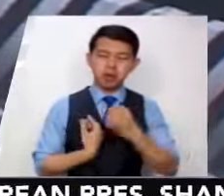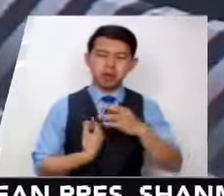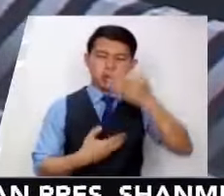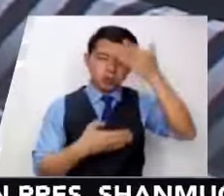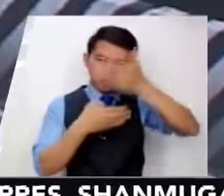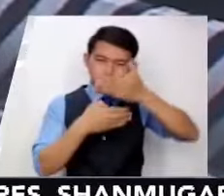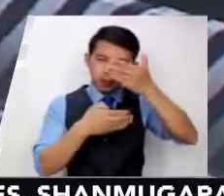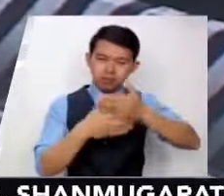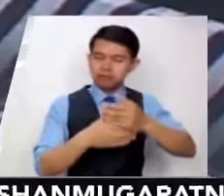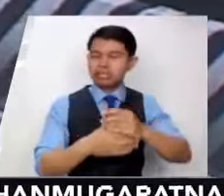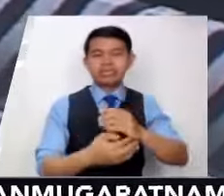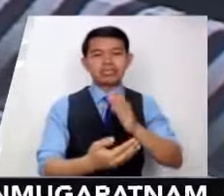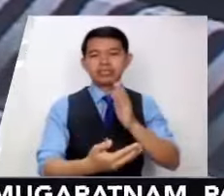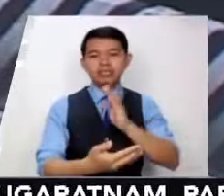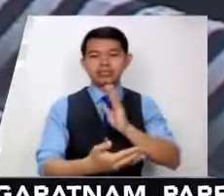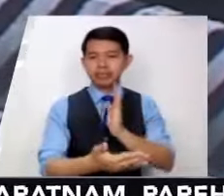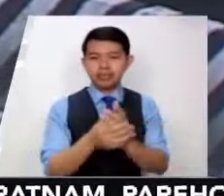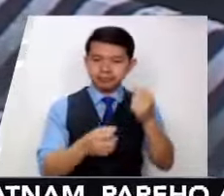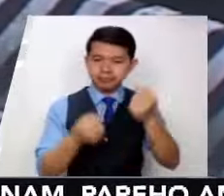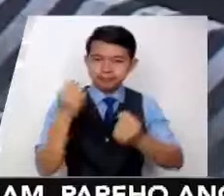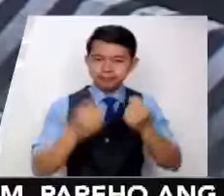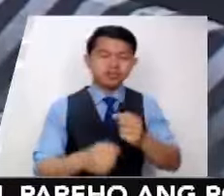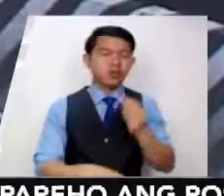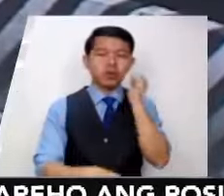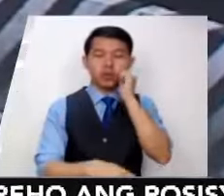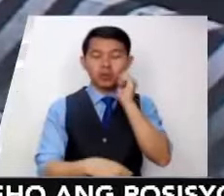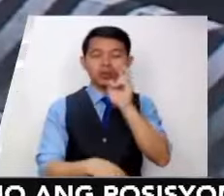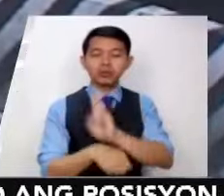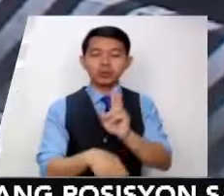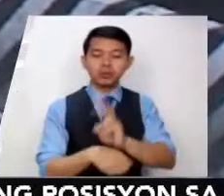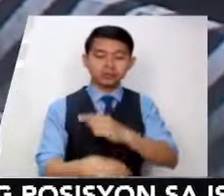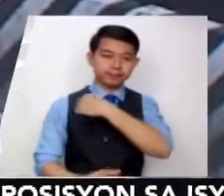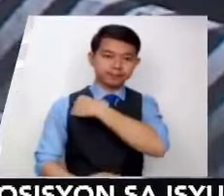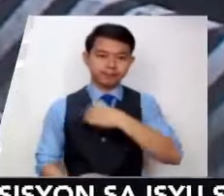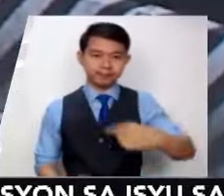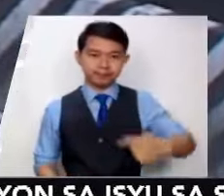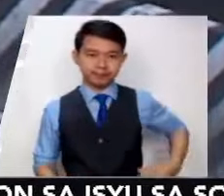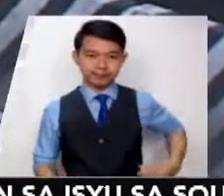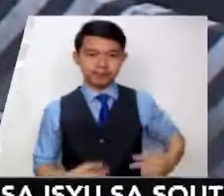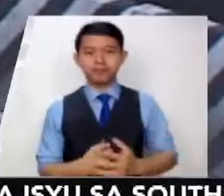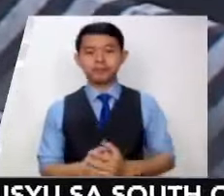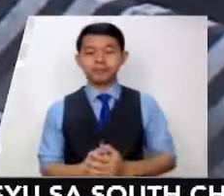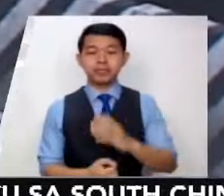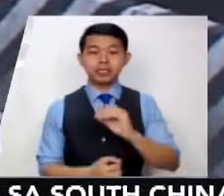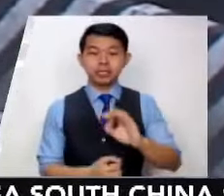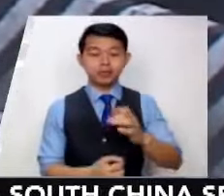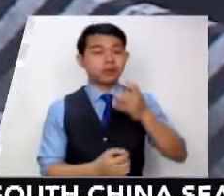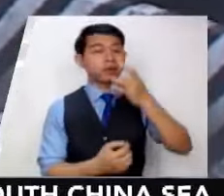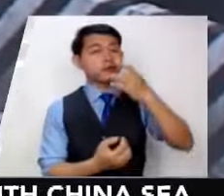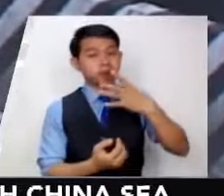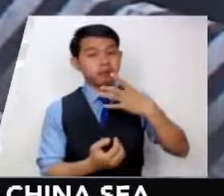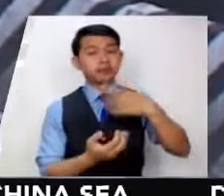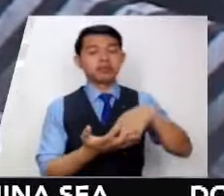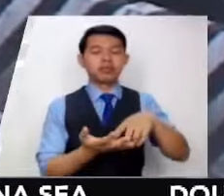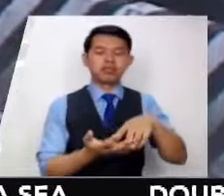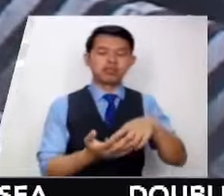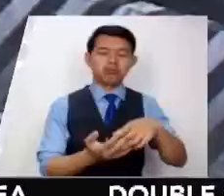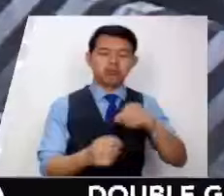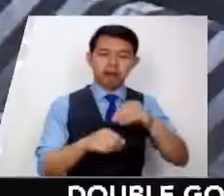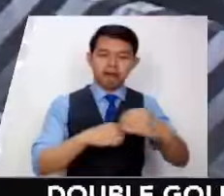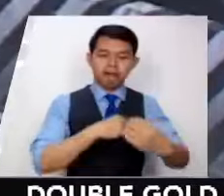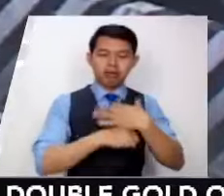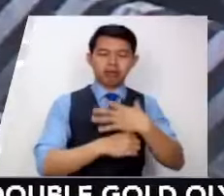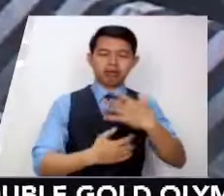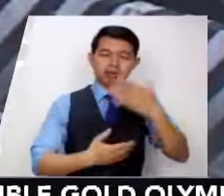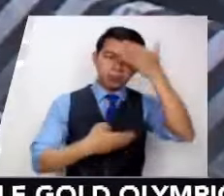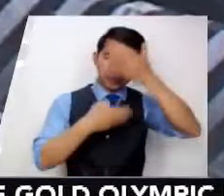laging isuot ang seat belt kung uminom naman ng gamot na maaaring magdulot ng pagkaantok mas mabuti raw po